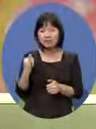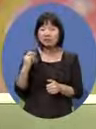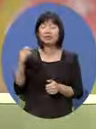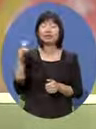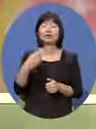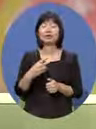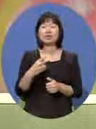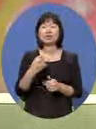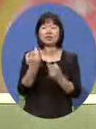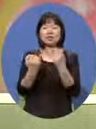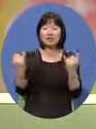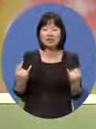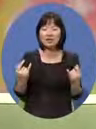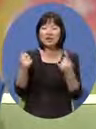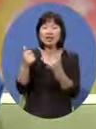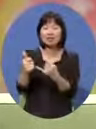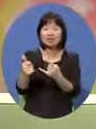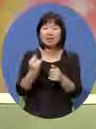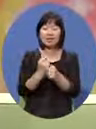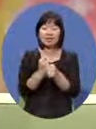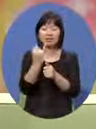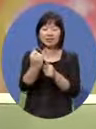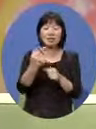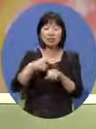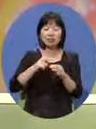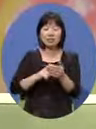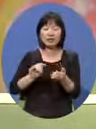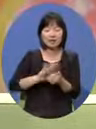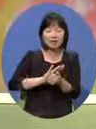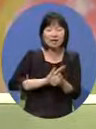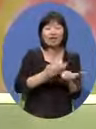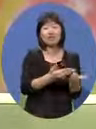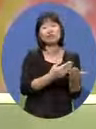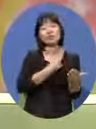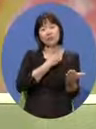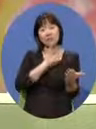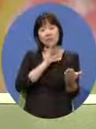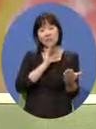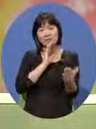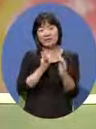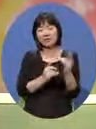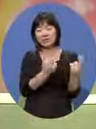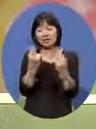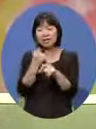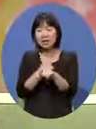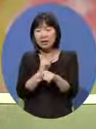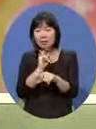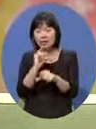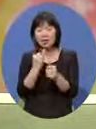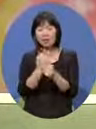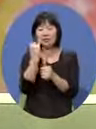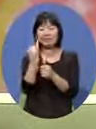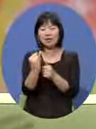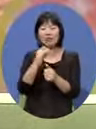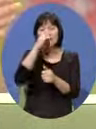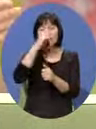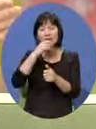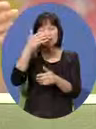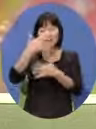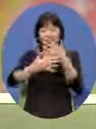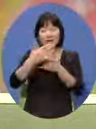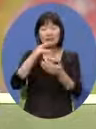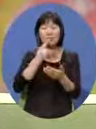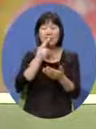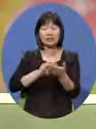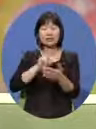그리고 또 형제들한테 아내가 좀 마음을 좀 써주길 바라셨었잖아요. 가족이 이렇게 함께하는. 근데 그 부분을 아내분께서 그냥 영상 편지 하나로